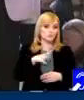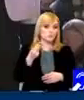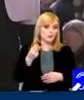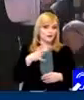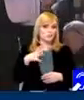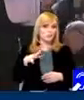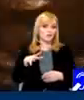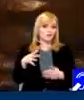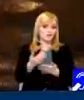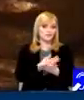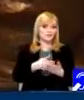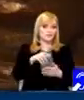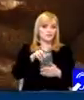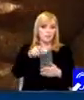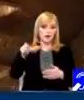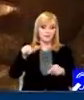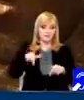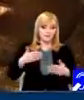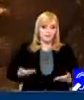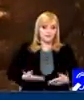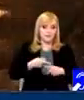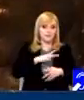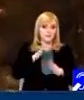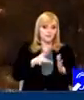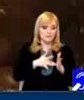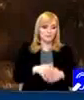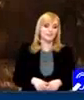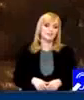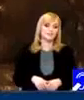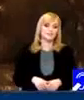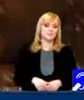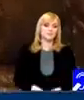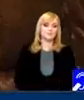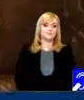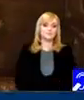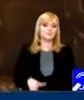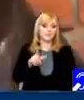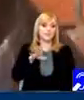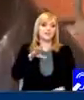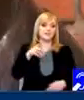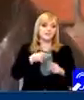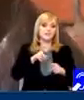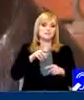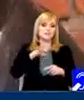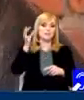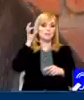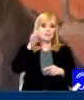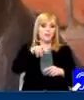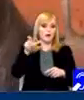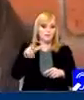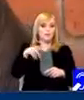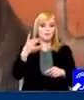banii au fost donați de populația micului orășel Aylesbury, locul unde Bowie a apărut prima oară pe scenă deghizat și machiat ca Ziggy